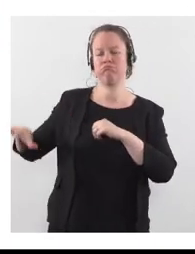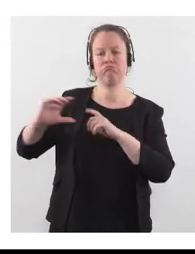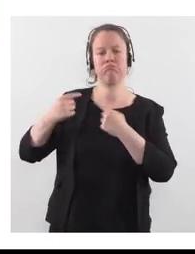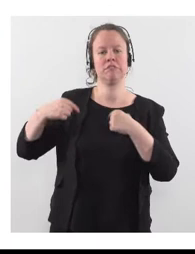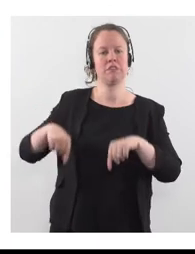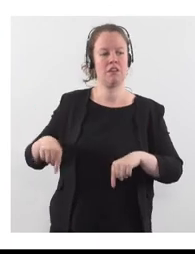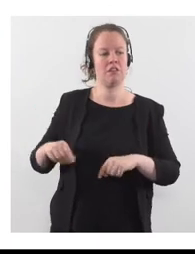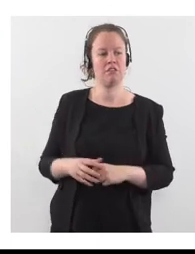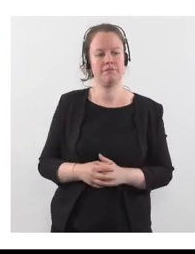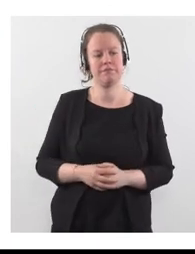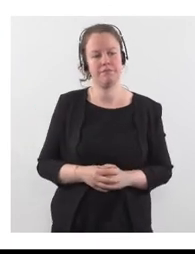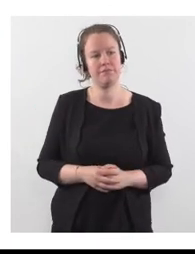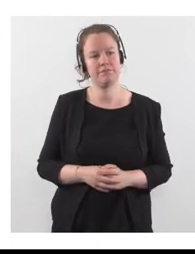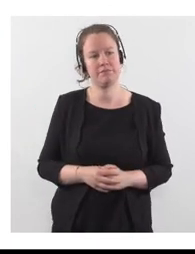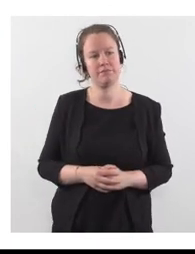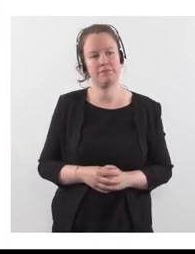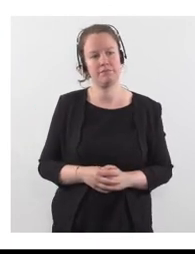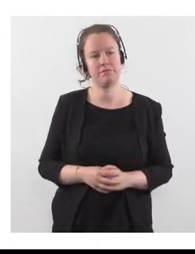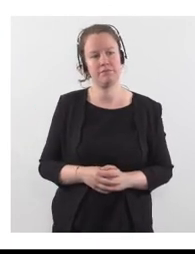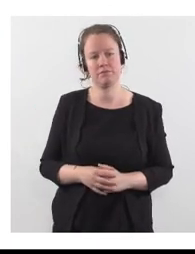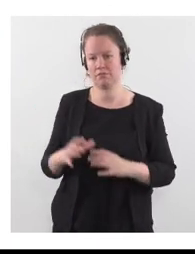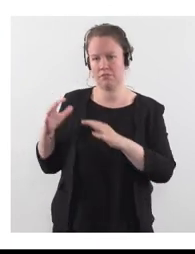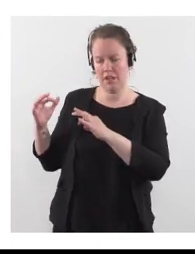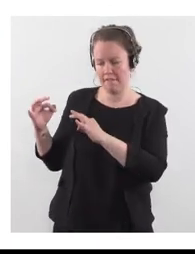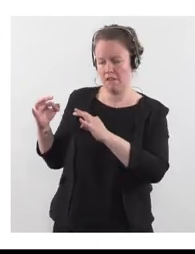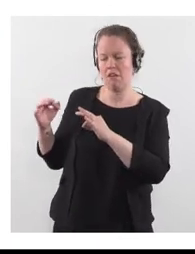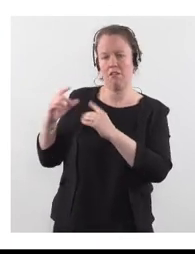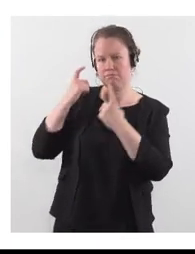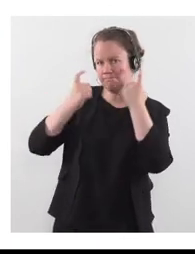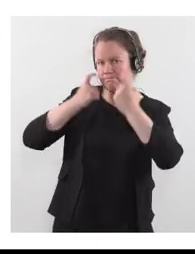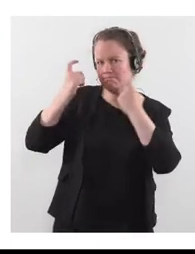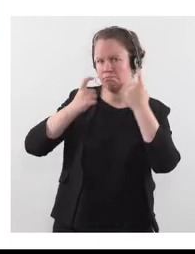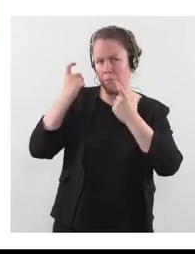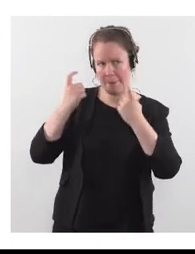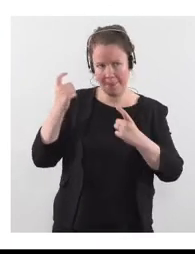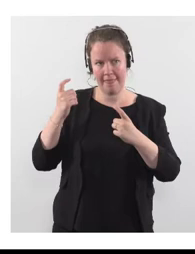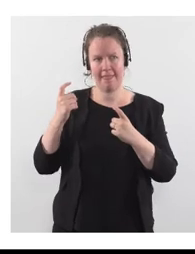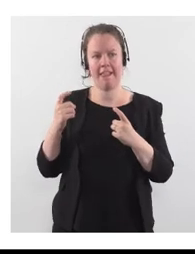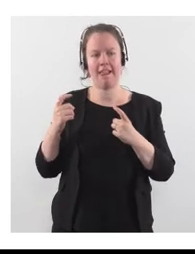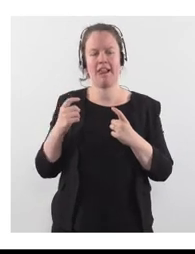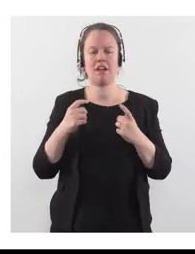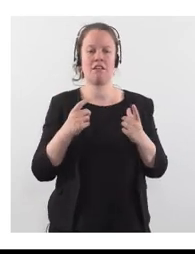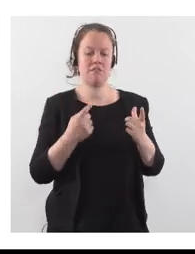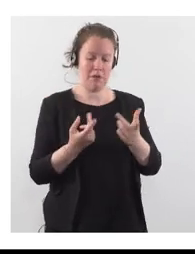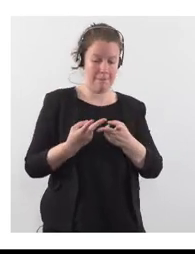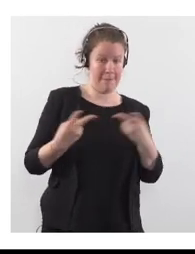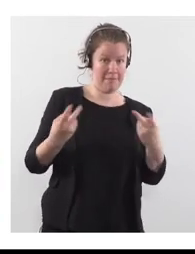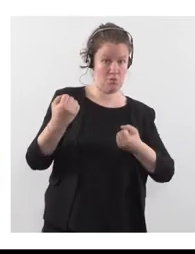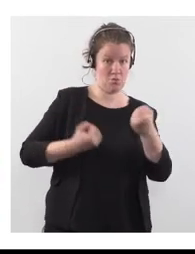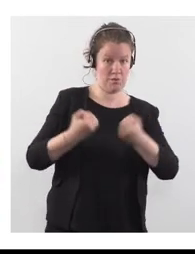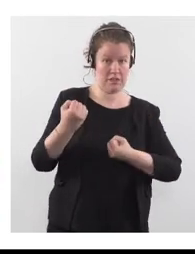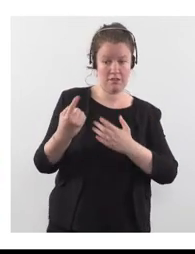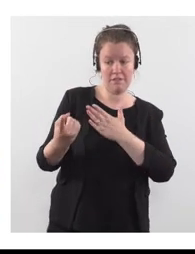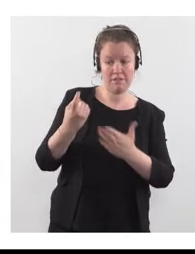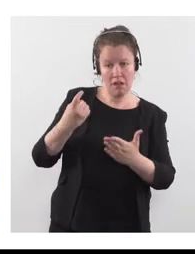par rapport à ce refus d'échanger, de permettre de transformer un permis de conduire d'Afrique du